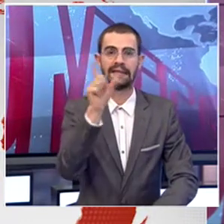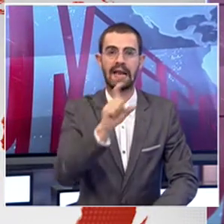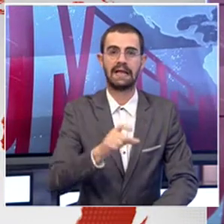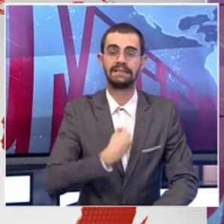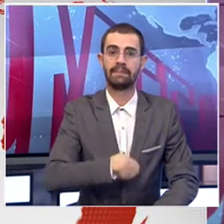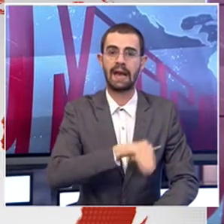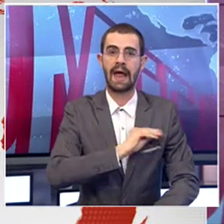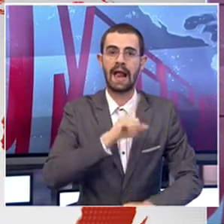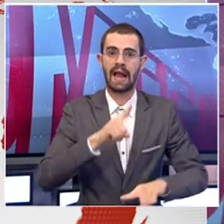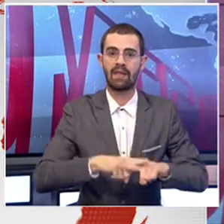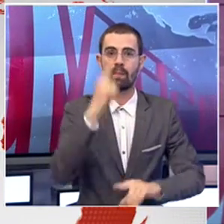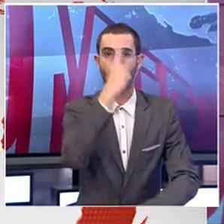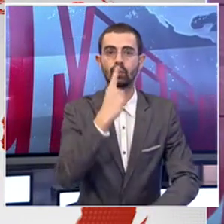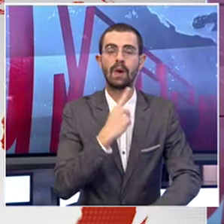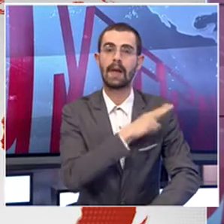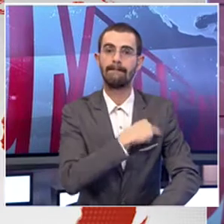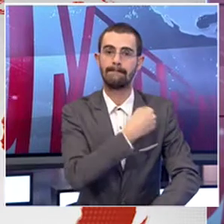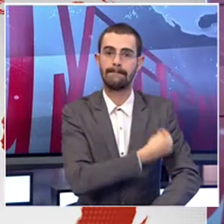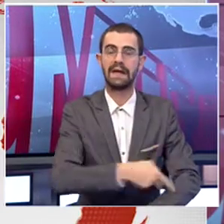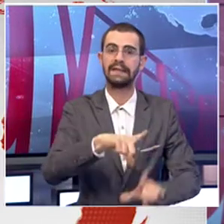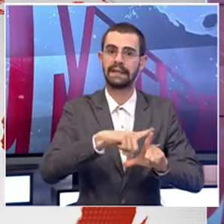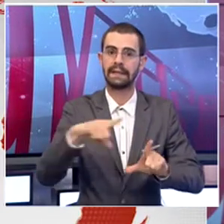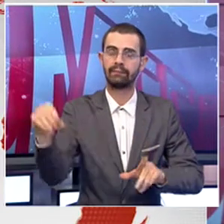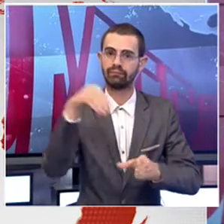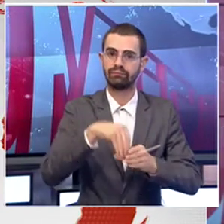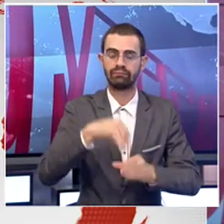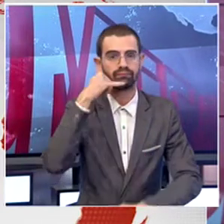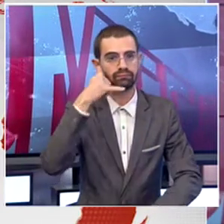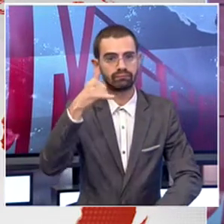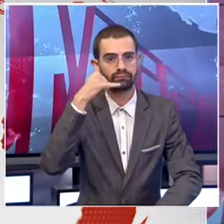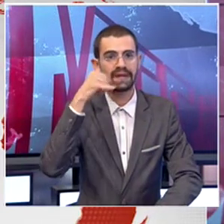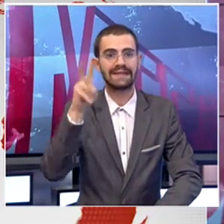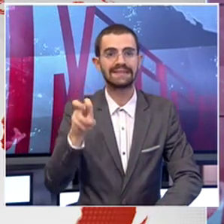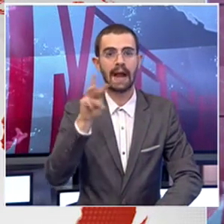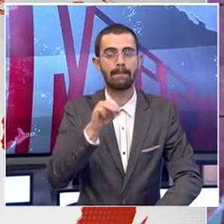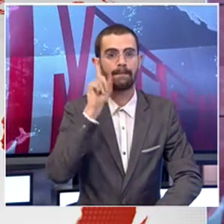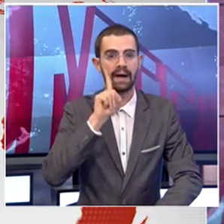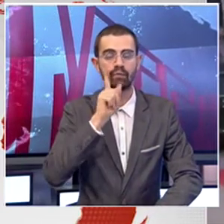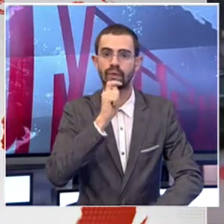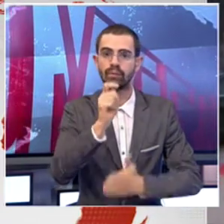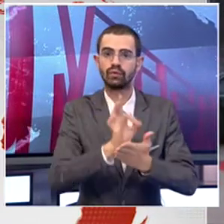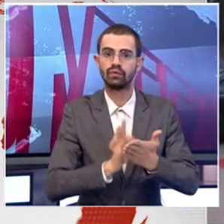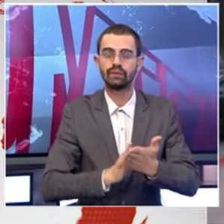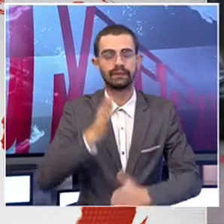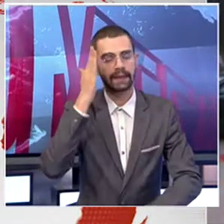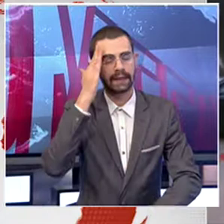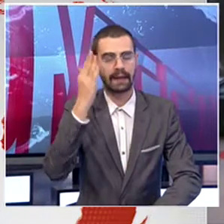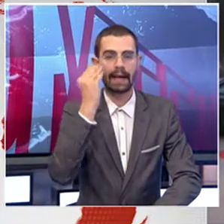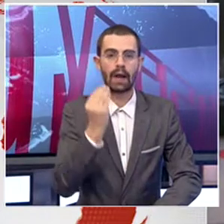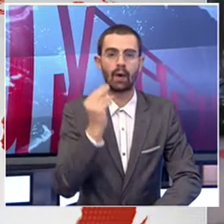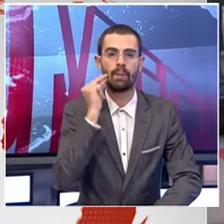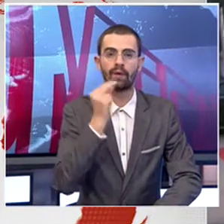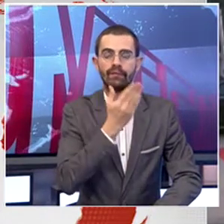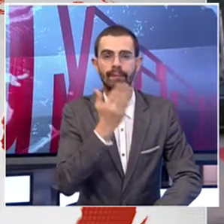της Πορτογαλίας, της Μάλτας και της Κύπρου. Συνδυόμαστε ζωντανά με το Συνεδριακό και με την Χριστίνα Μαύρου. Χριστίνα, καλό απόγευμα.